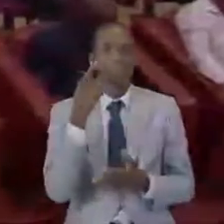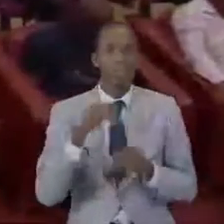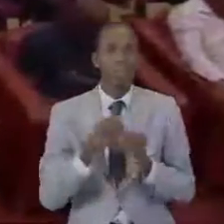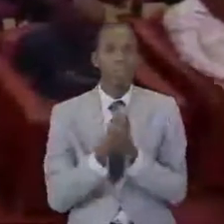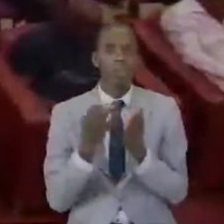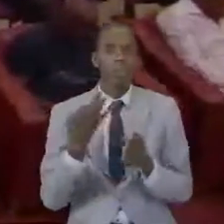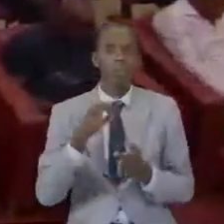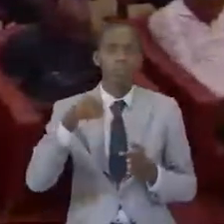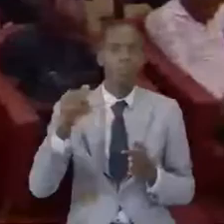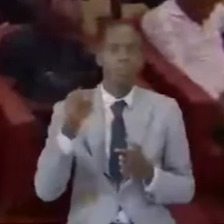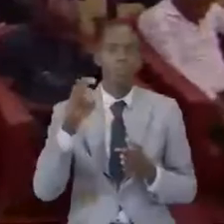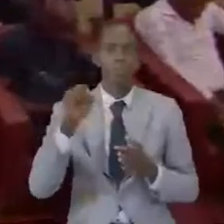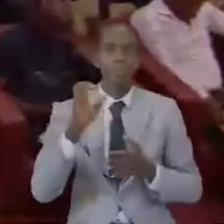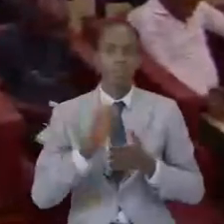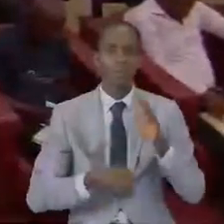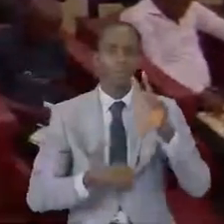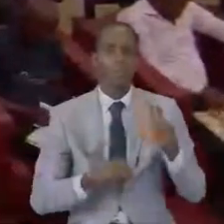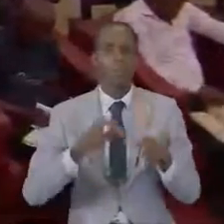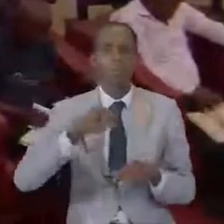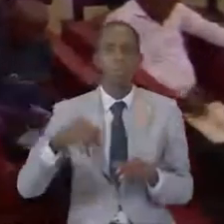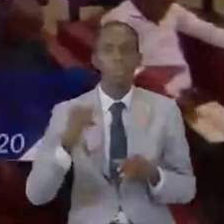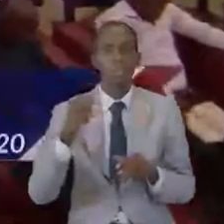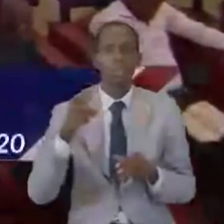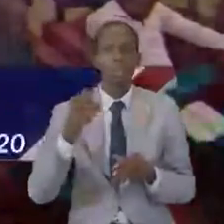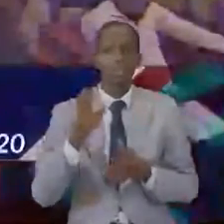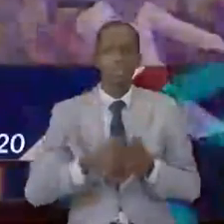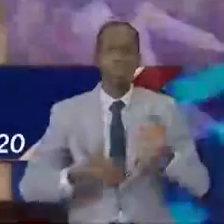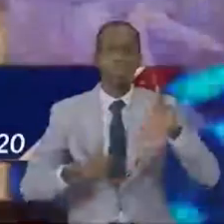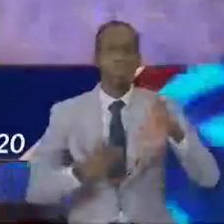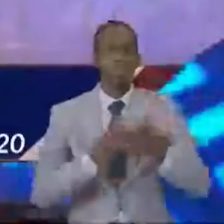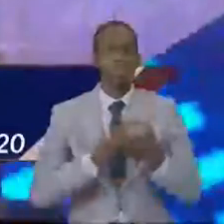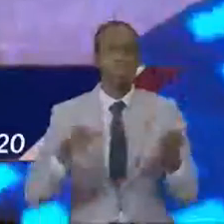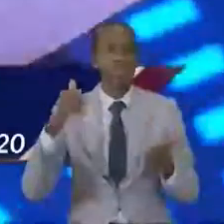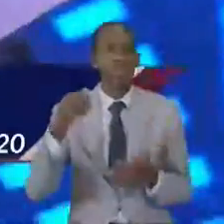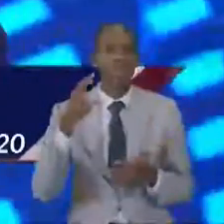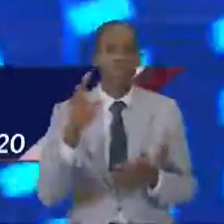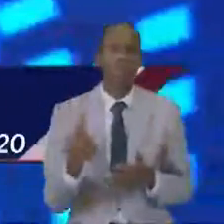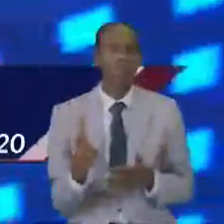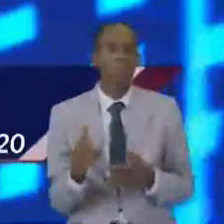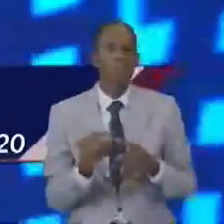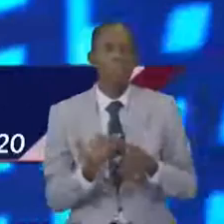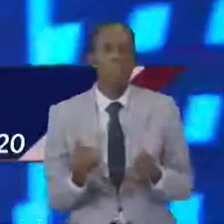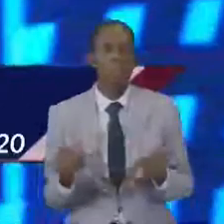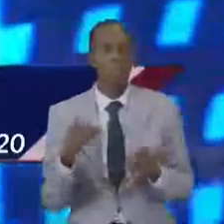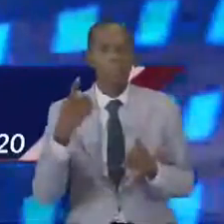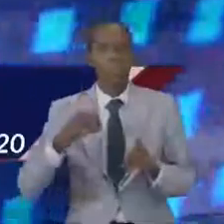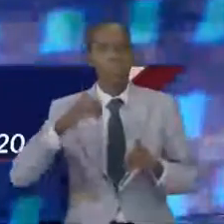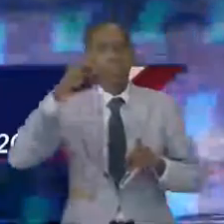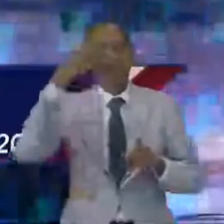voyons Jacques chapitre 3 verset 17 Jacques chapitre 3 verset 17